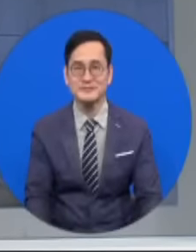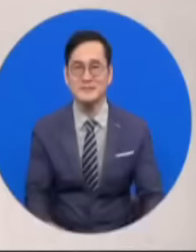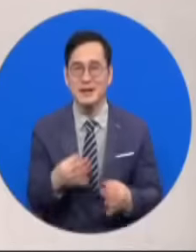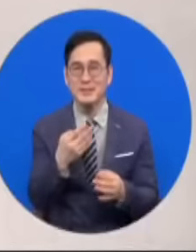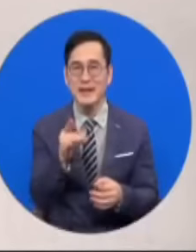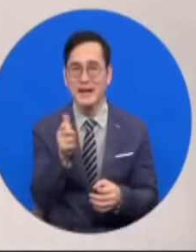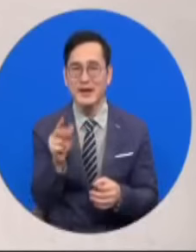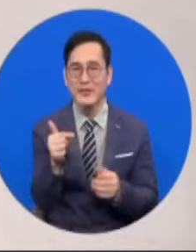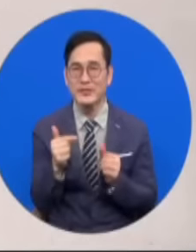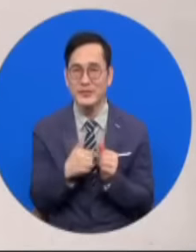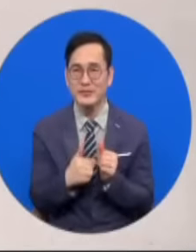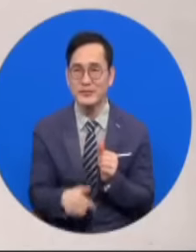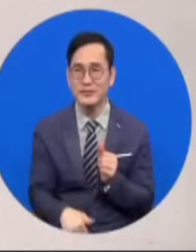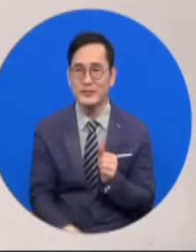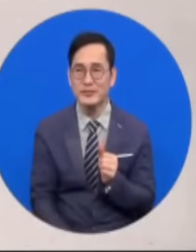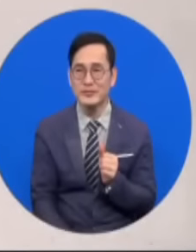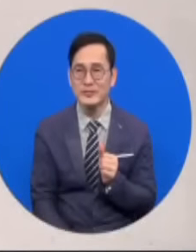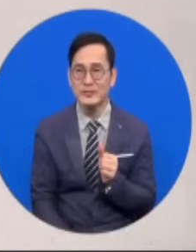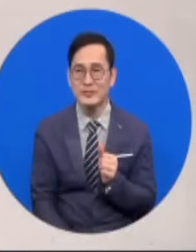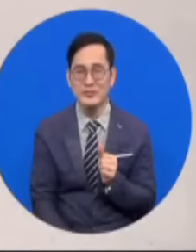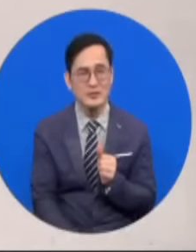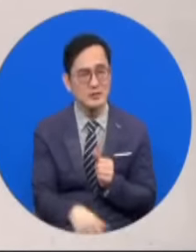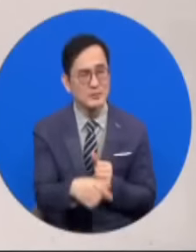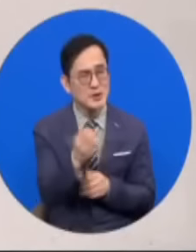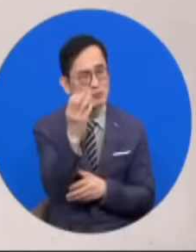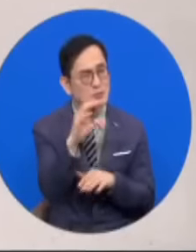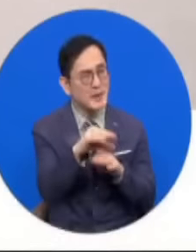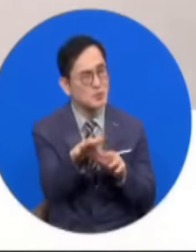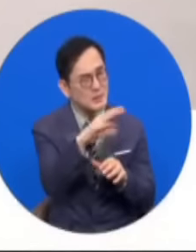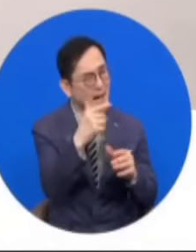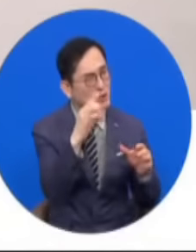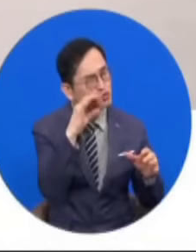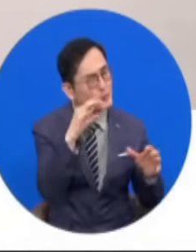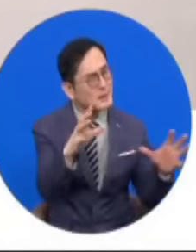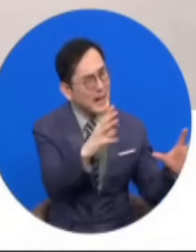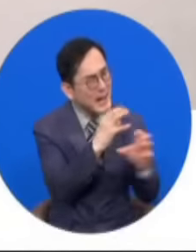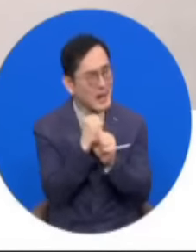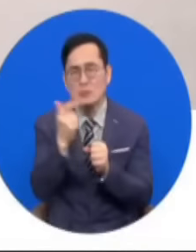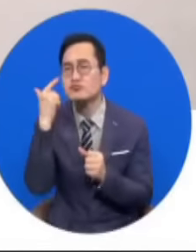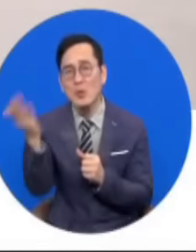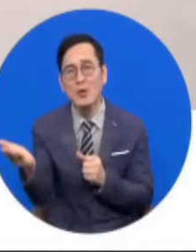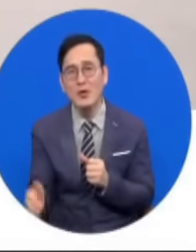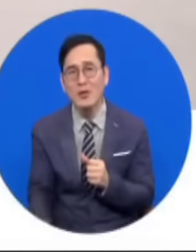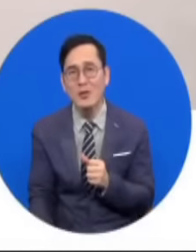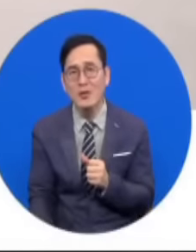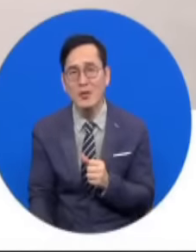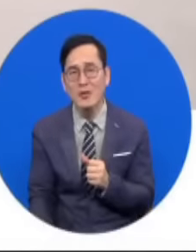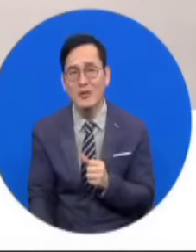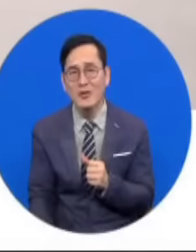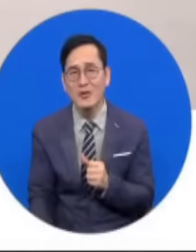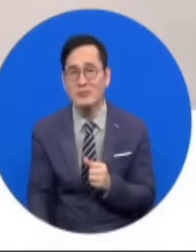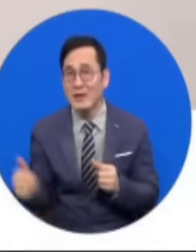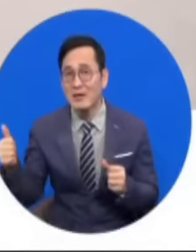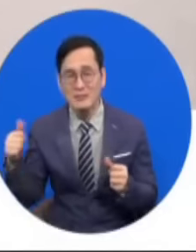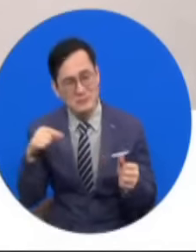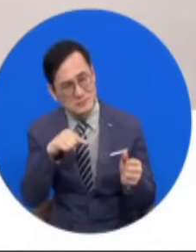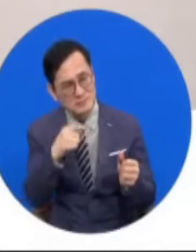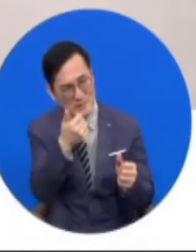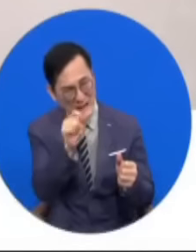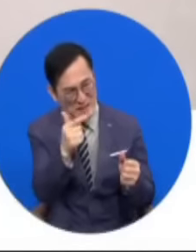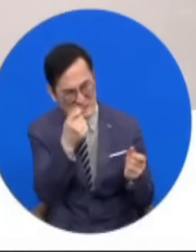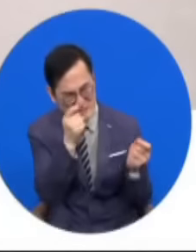앵가 하는 말이 모든 언론에서 묻는 말이에요 우리가 하는 얘기잖아요 그런데 저걸 저렇게 얘기하는 이유가 뭘까라는 좀